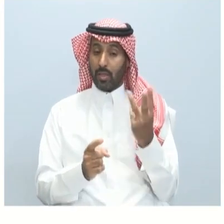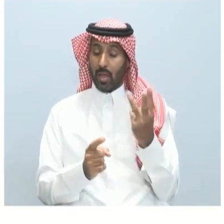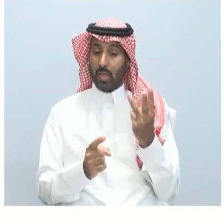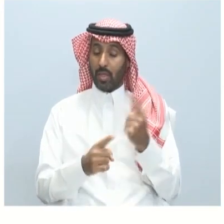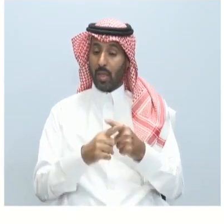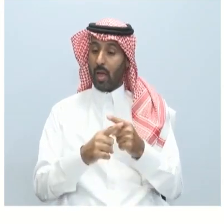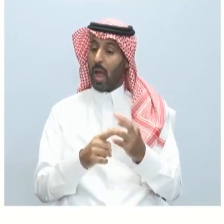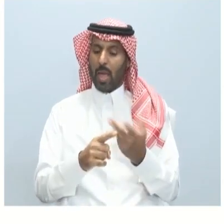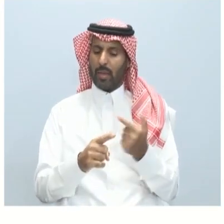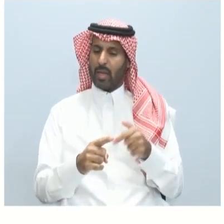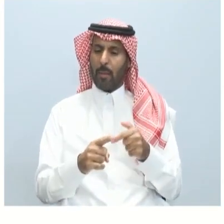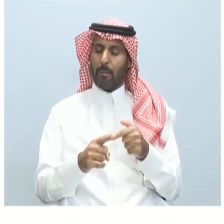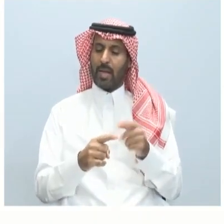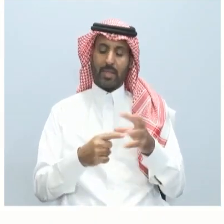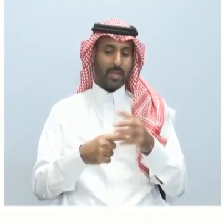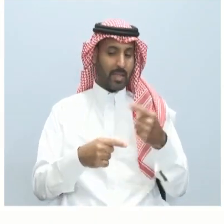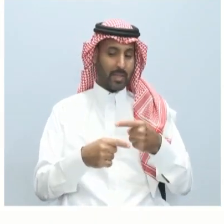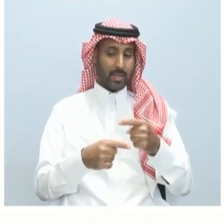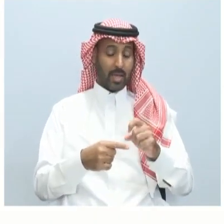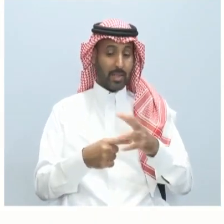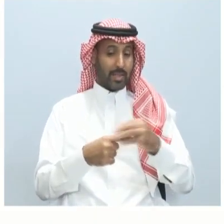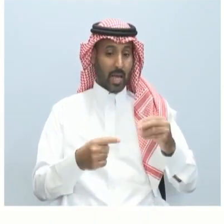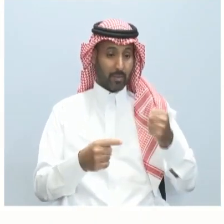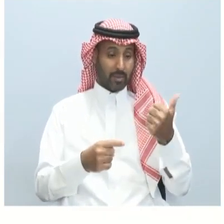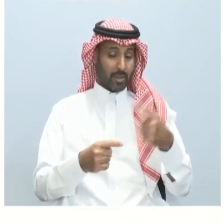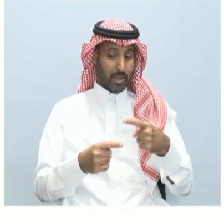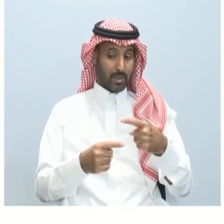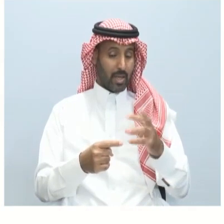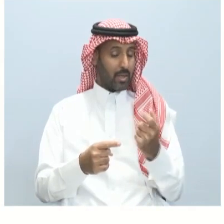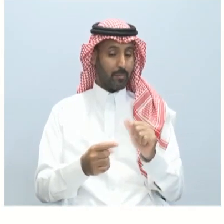سالب 16 اولا عدد